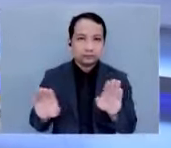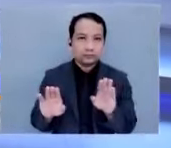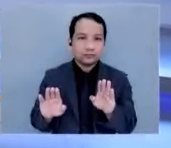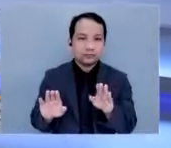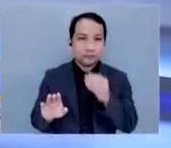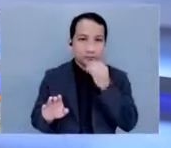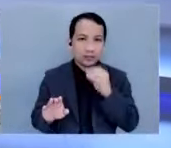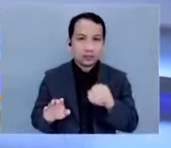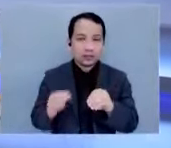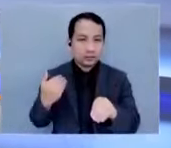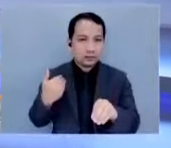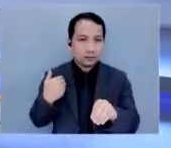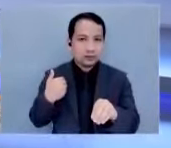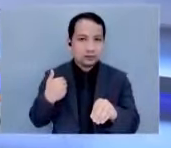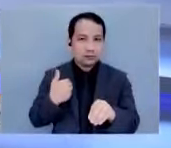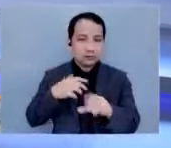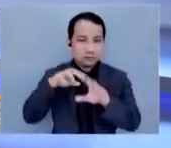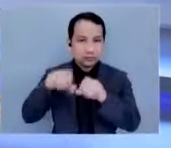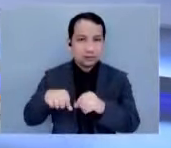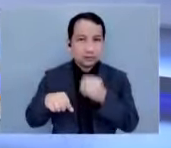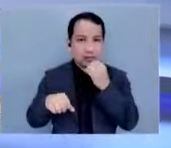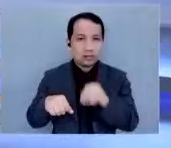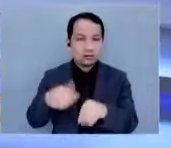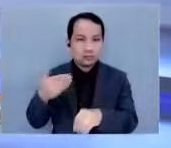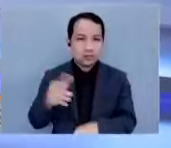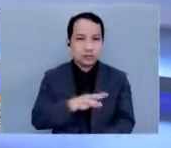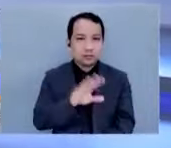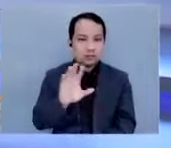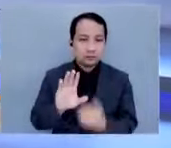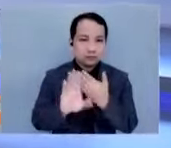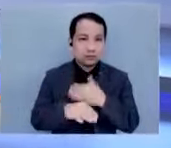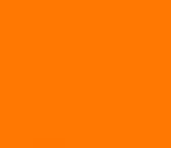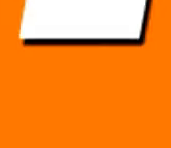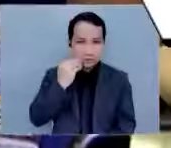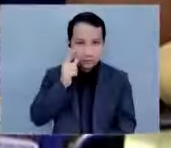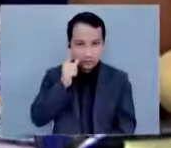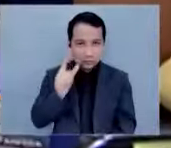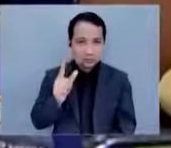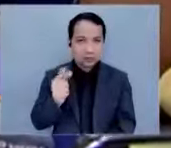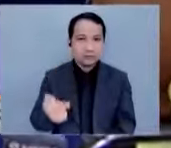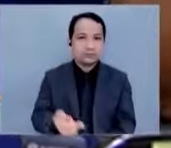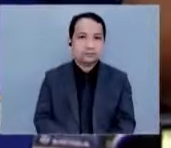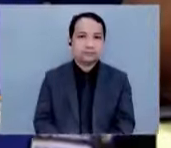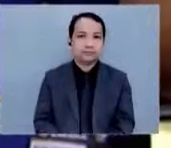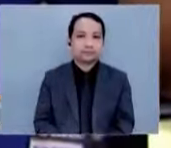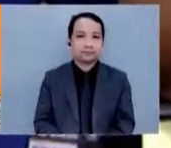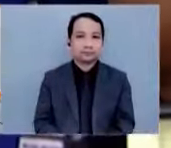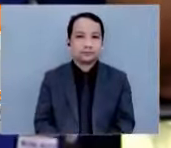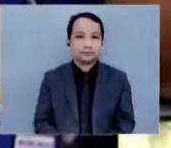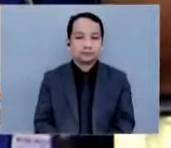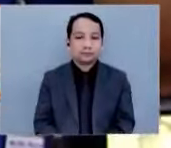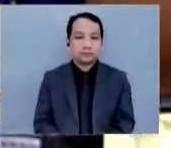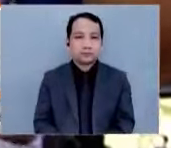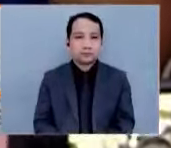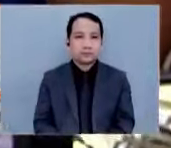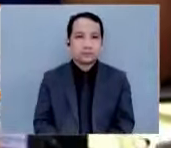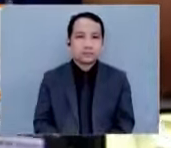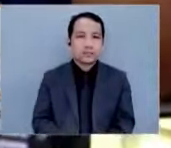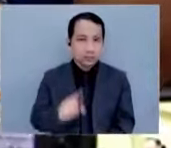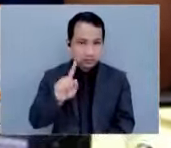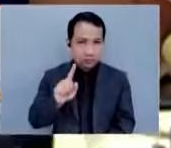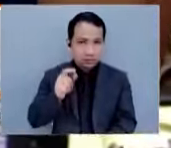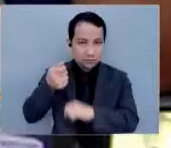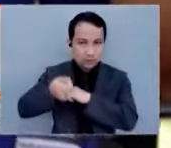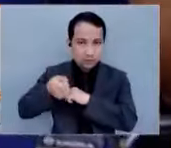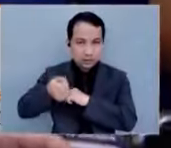order ng Senado si Quiboloy. Nagbabalik si Mean Los Baños. Sa Isa pang pagdinig, yan daw